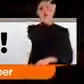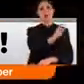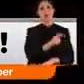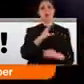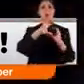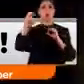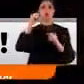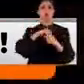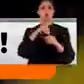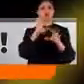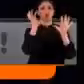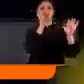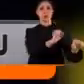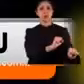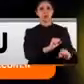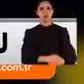yakalandı.